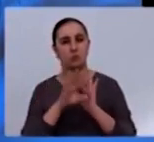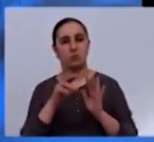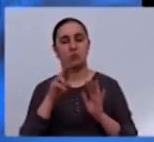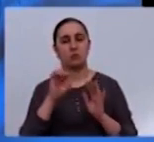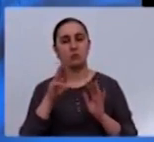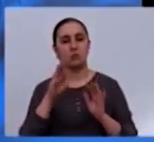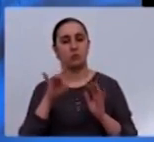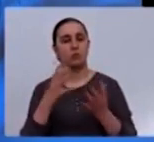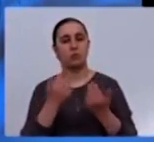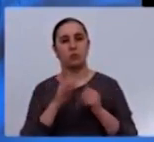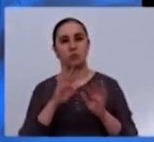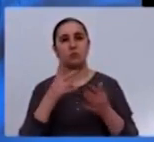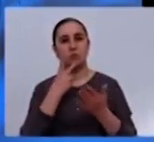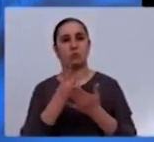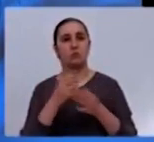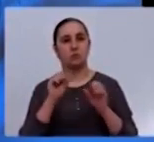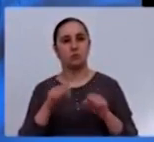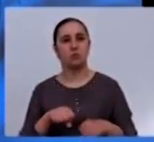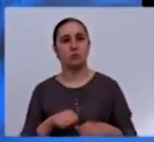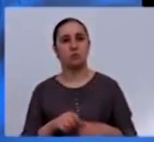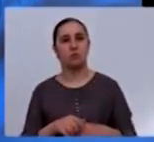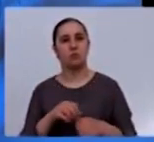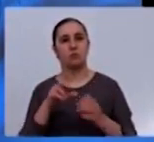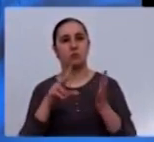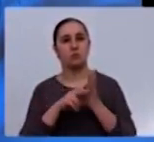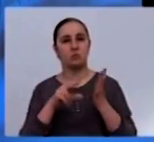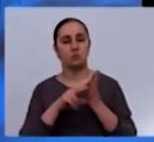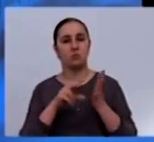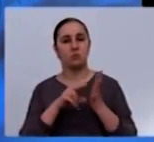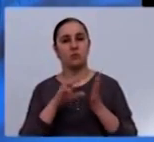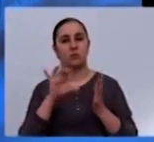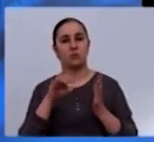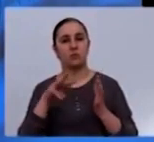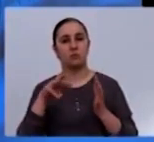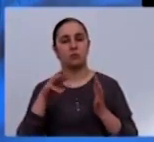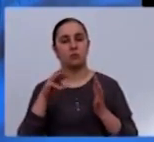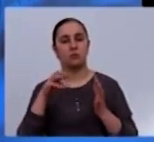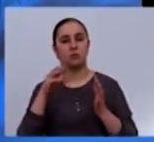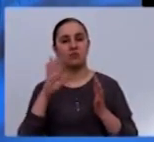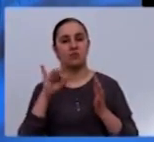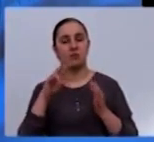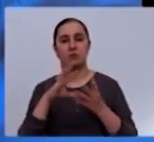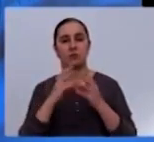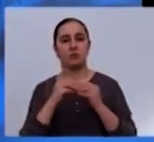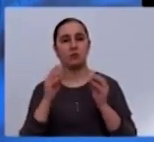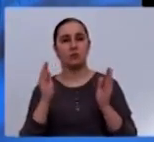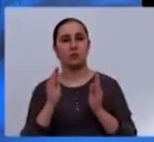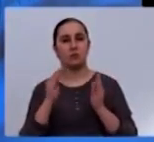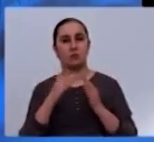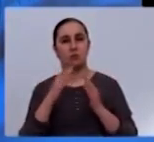qabul qilmaydi. Mana ko'rishingiz mumkin, 8 ta simvoldan kam bo'lmagan holatda tuzilsin parol